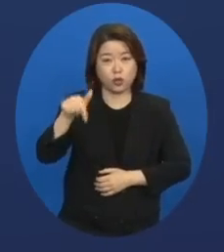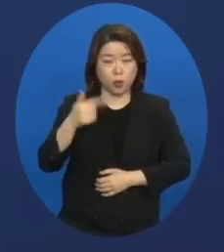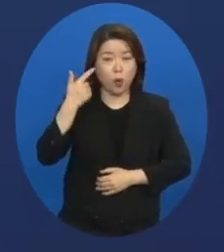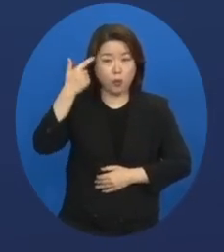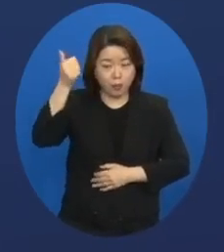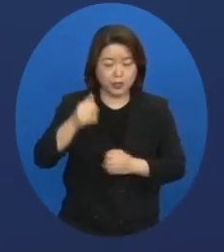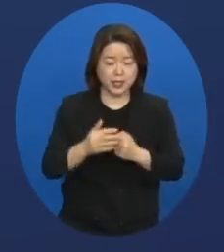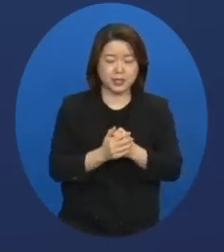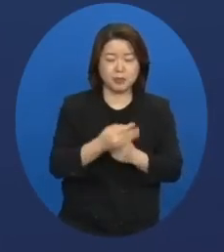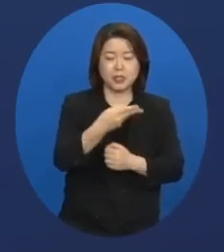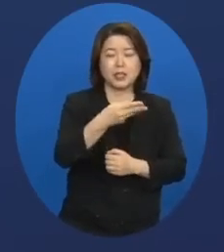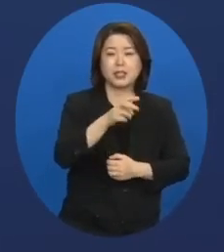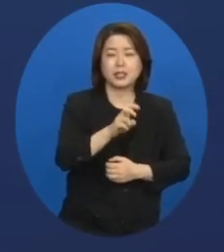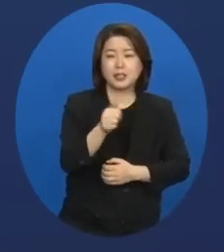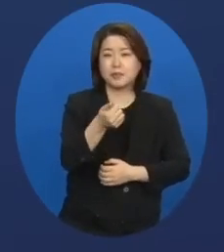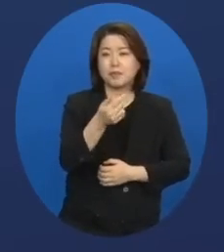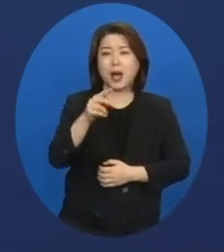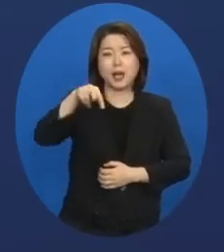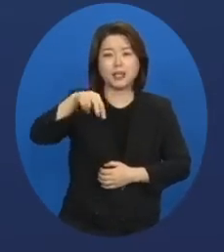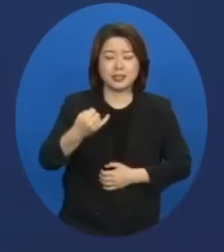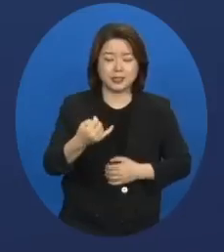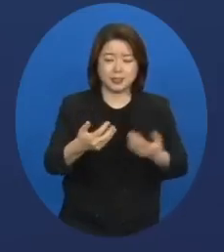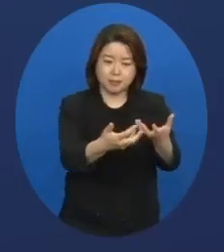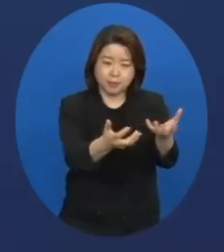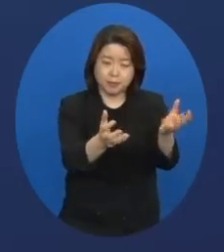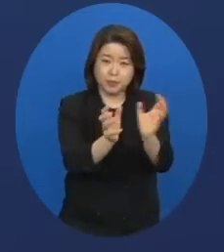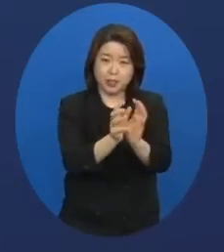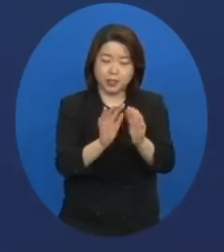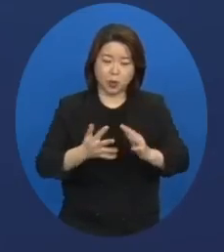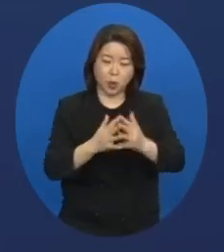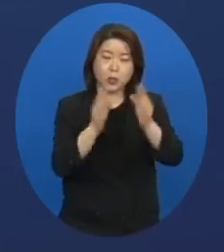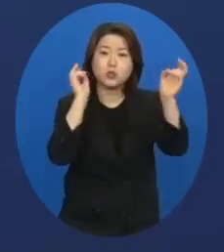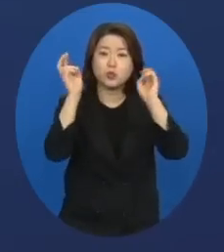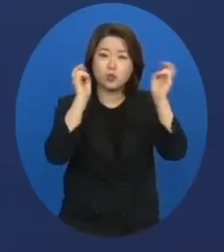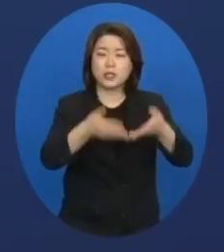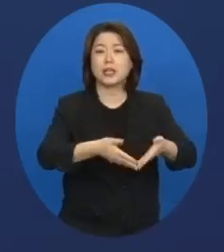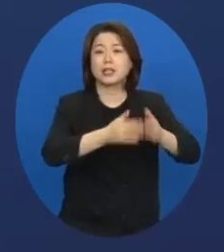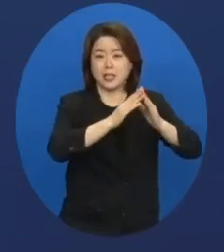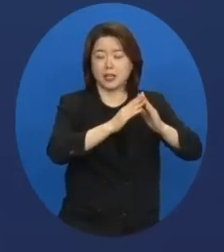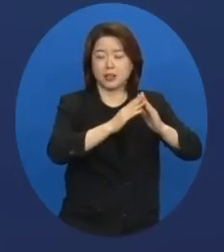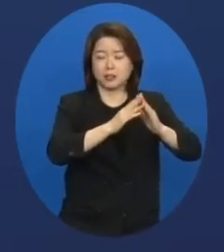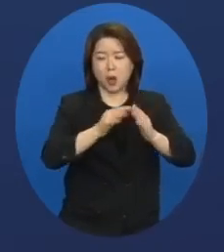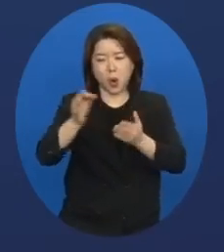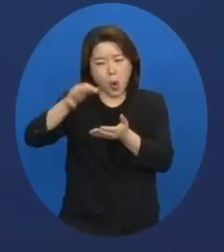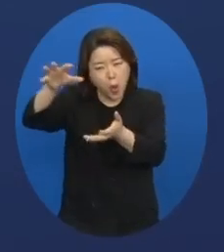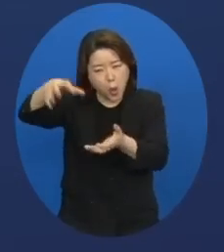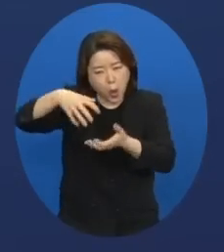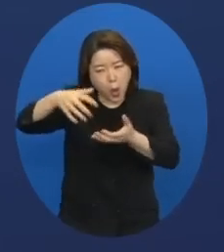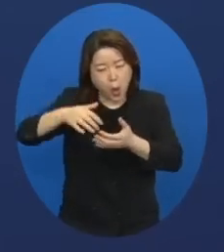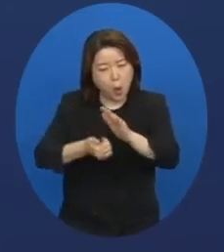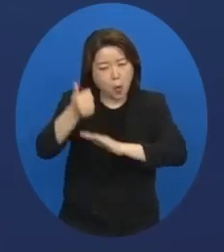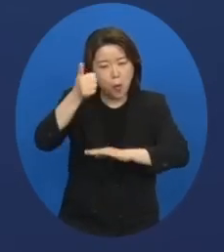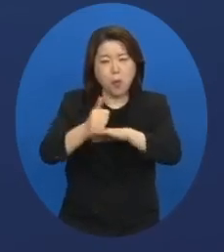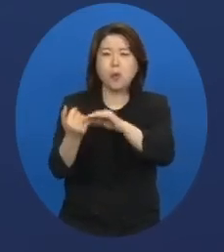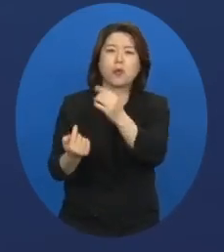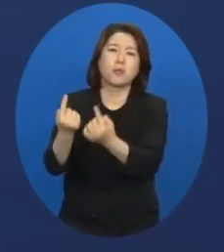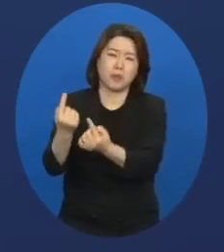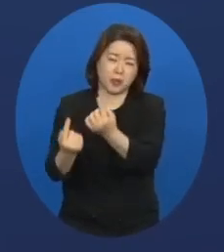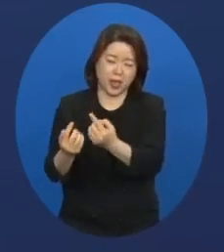그런 건축회사를 세웠는데 그것은 돈을 벌고 성공하기 위해서라기보다는 그